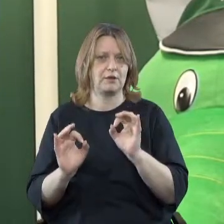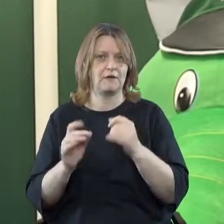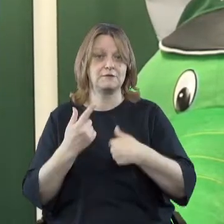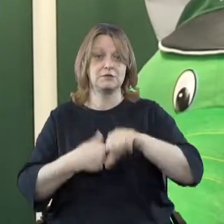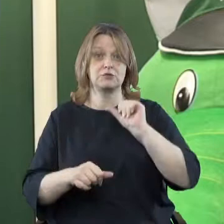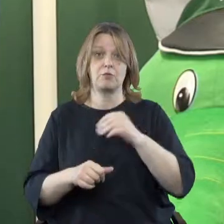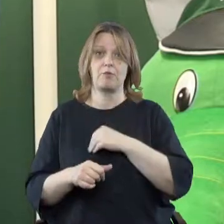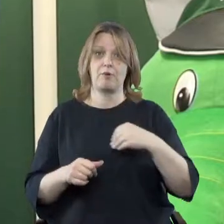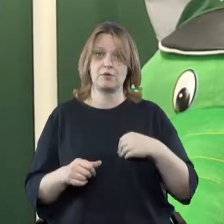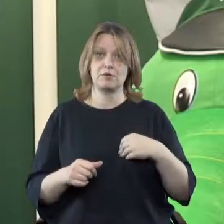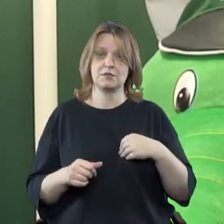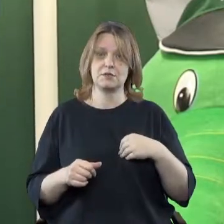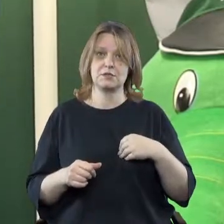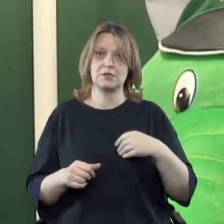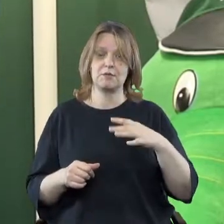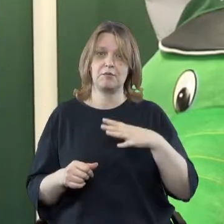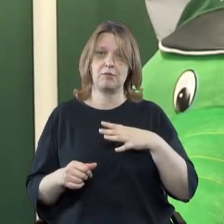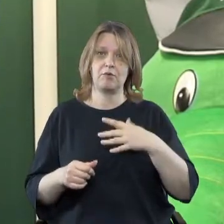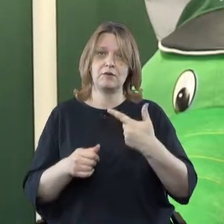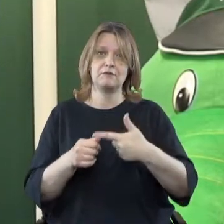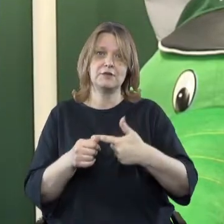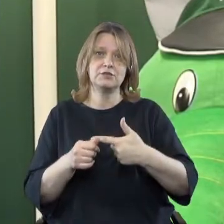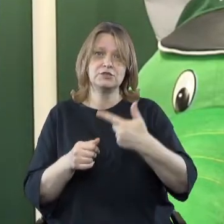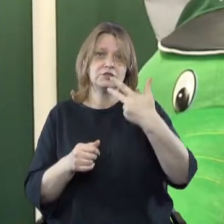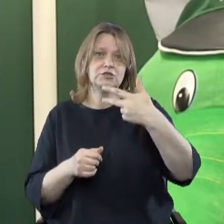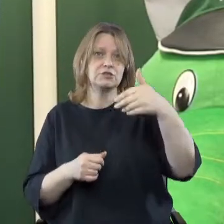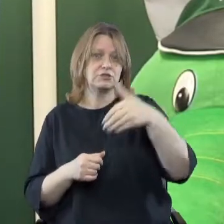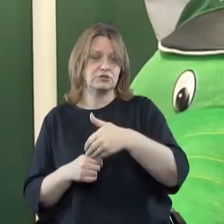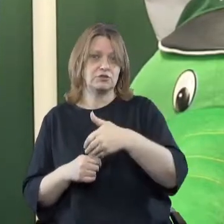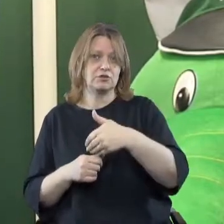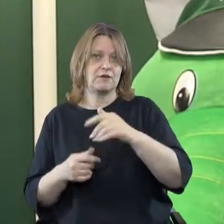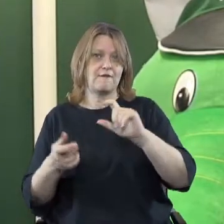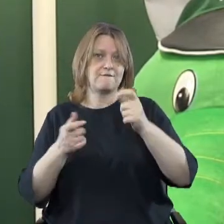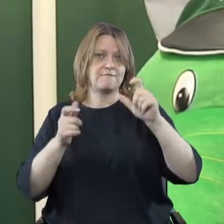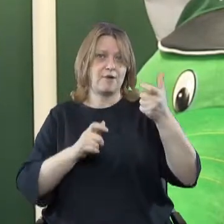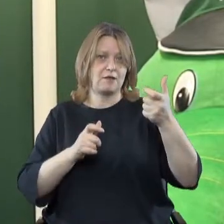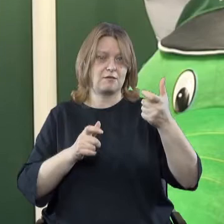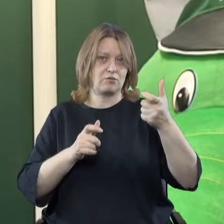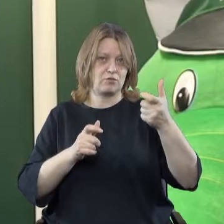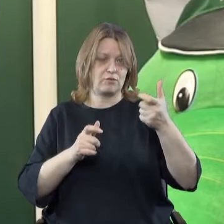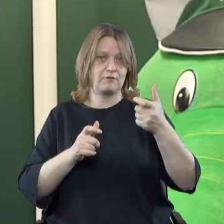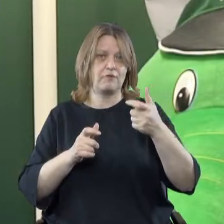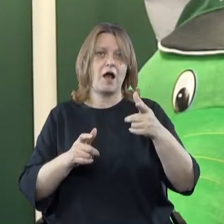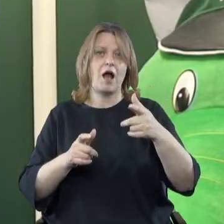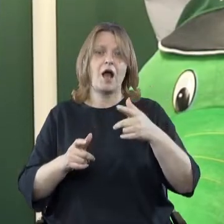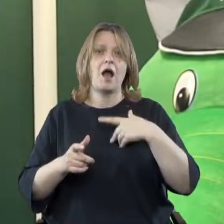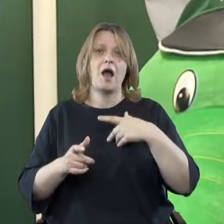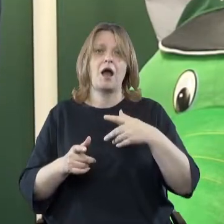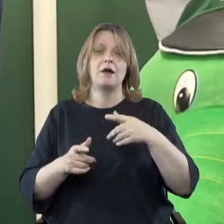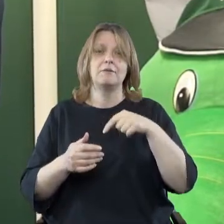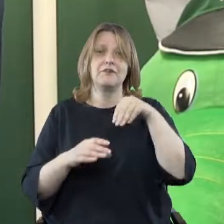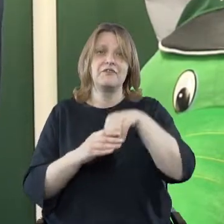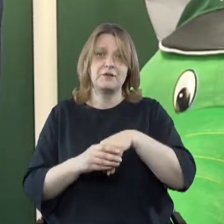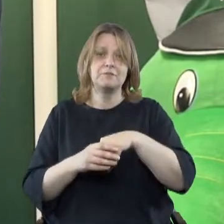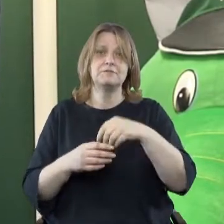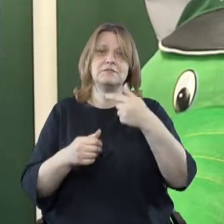ubiegłym roku doszło do ponad 23 tysięcy wypadków drogowych. Poszkodowanych zostało